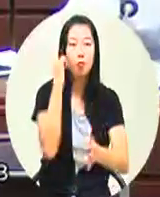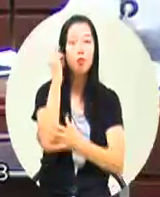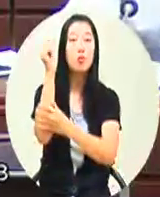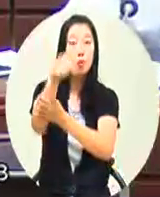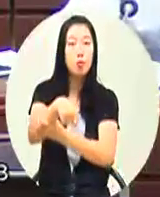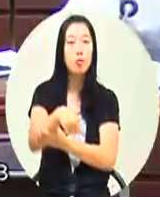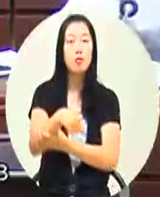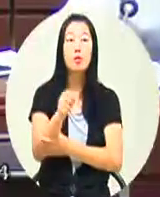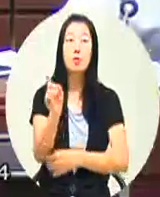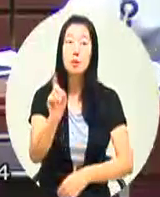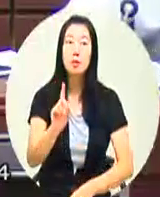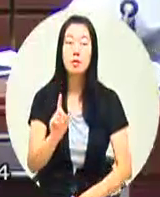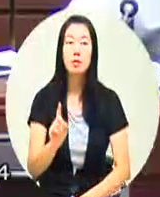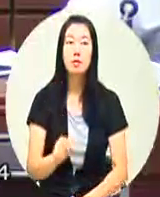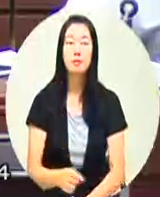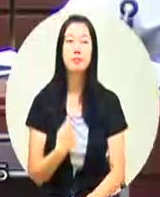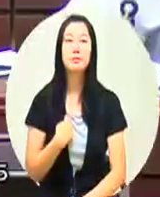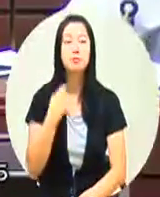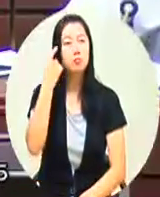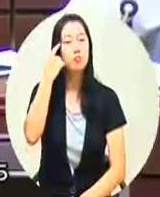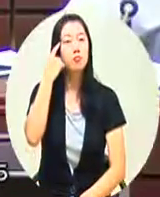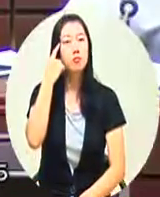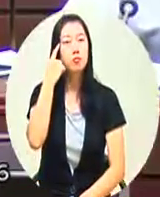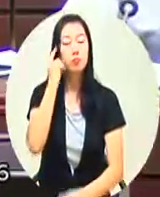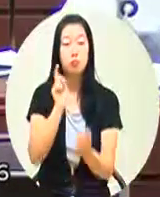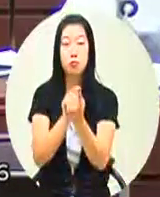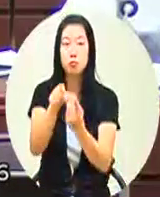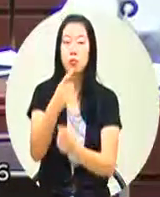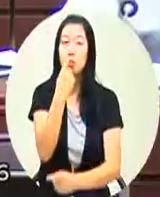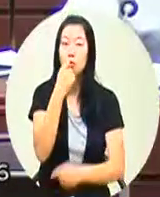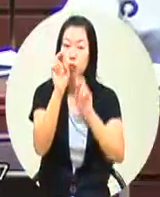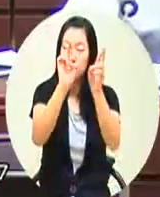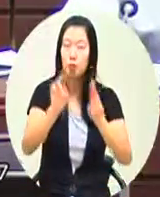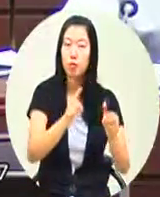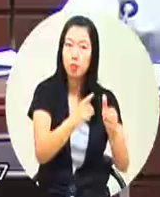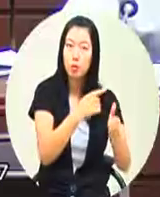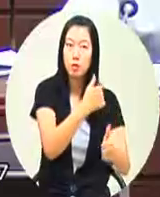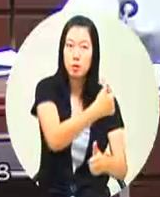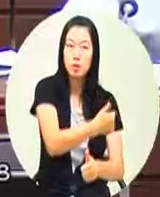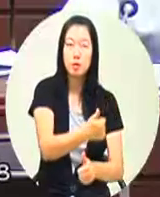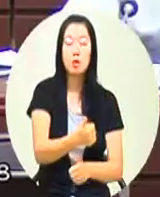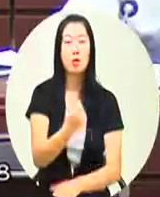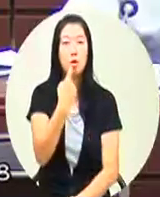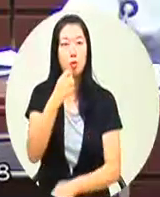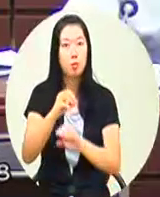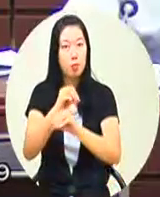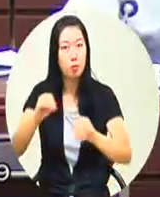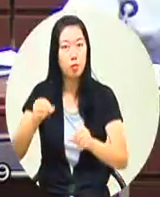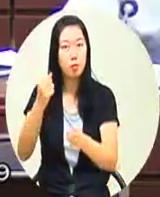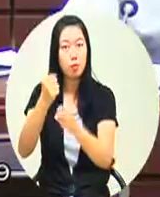是说一些以前属于。 所以局长，我觉得你对农绿电先行、农地重电这个。